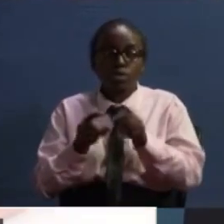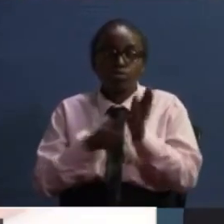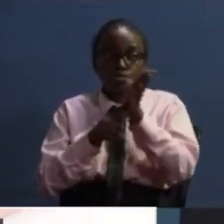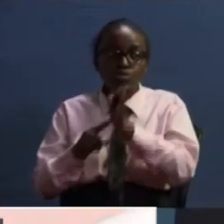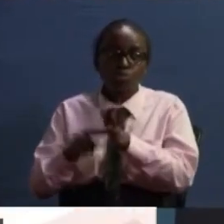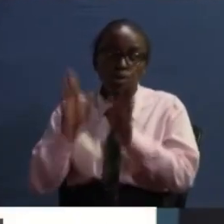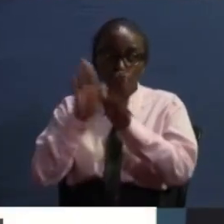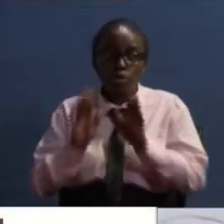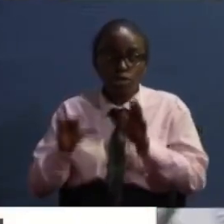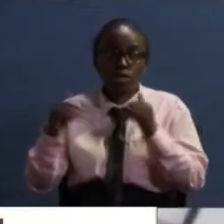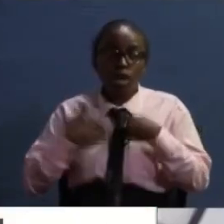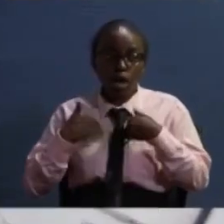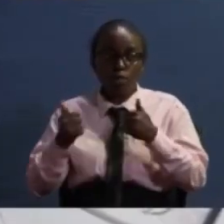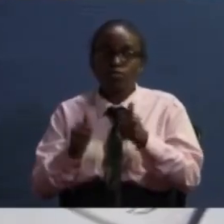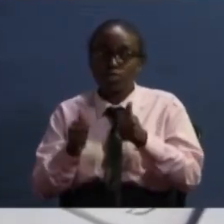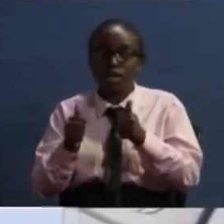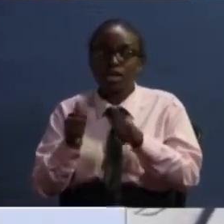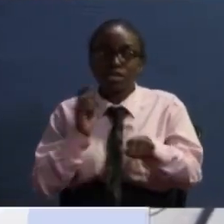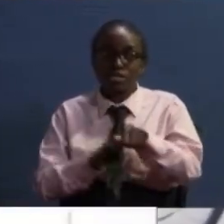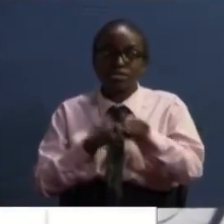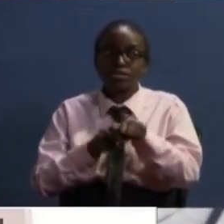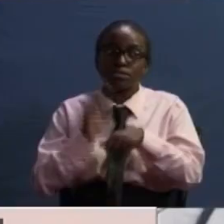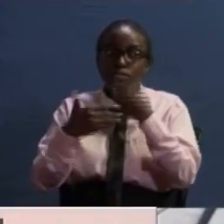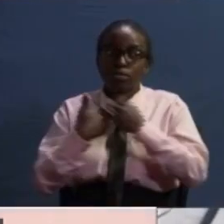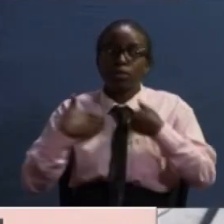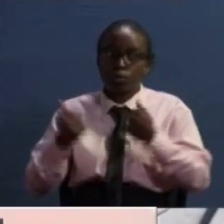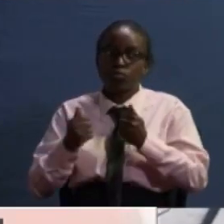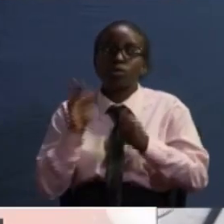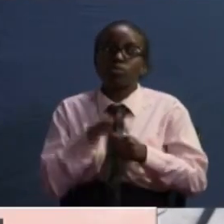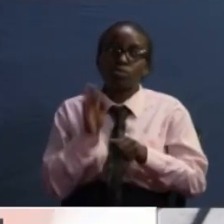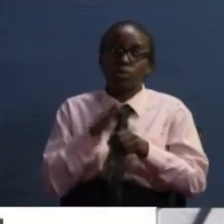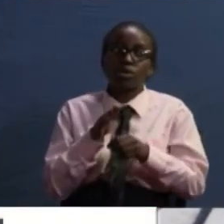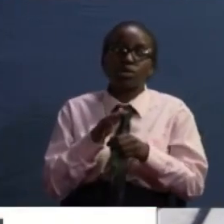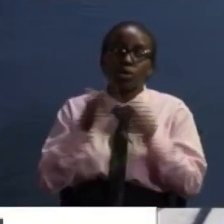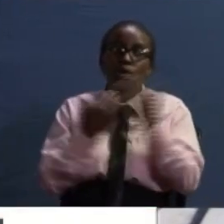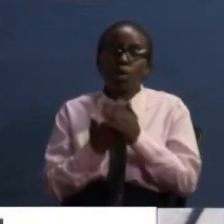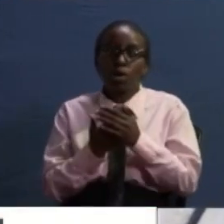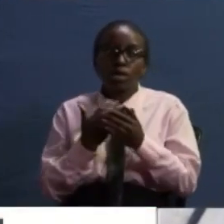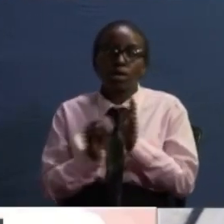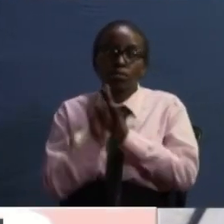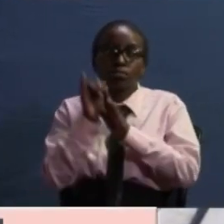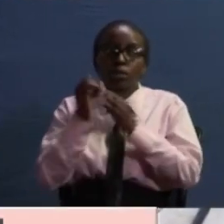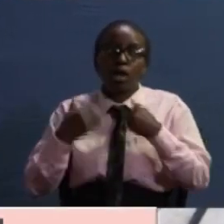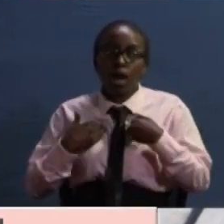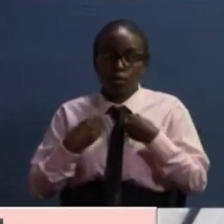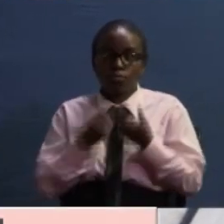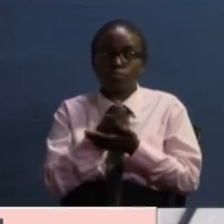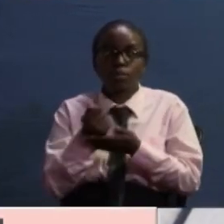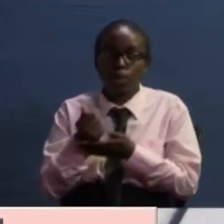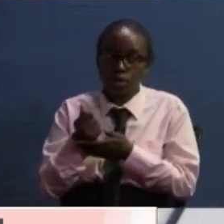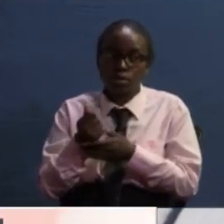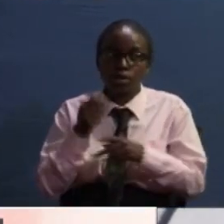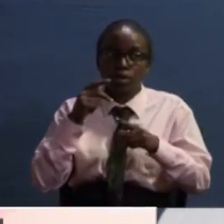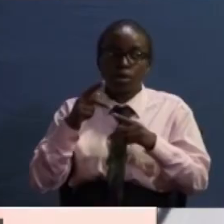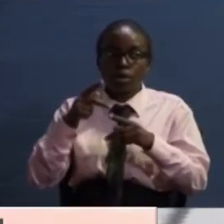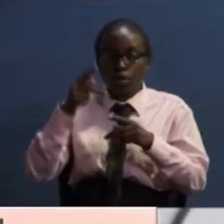muhimu ya kusaidia shughuli za kuwapiga jeki wanawake na kina mama kiuchumi, jinsi Profesa Simon